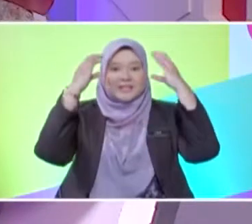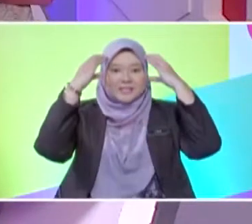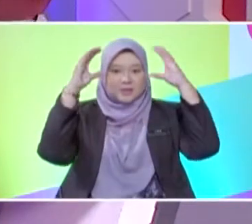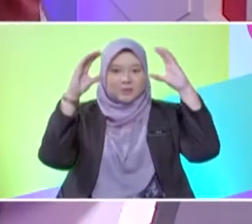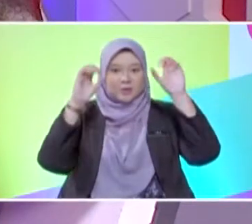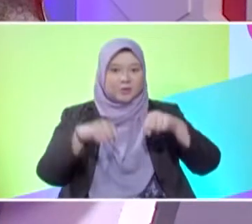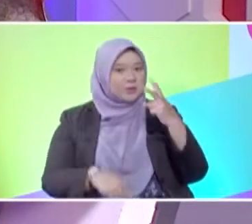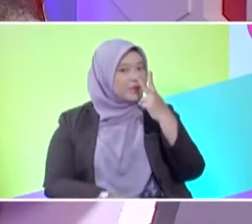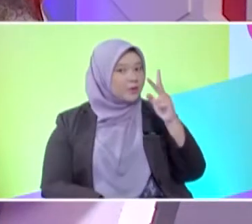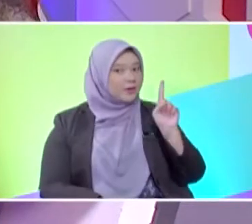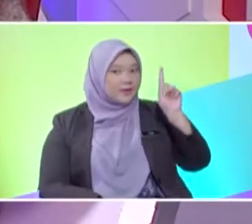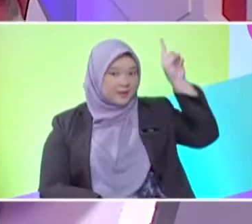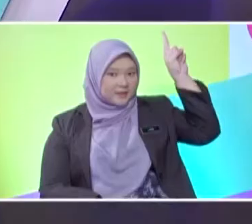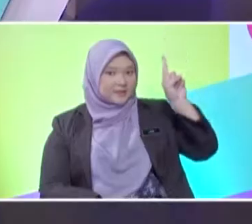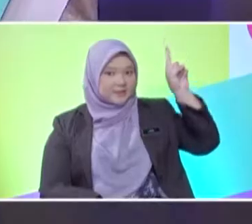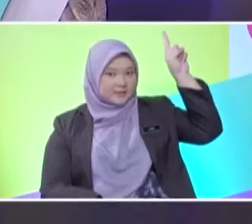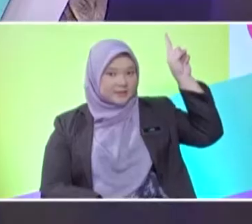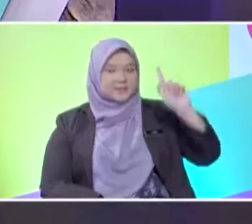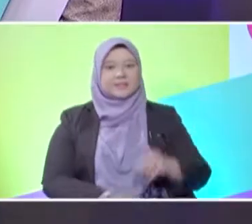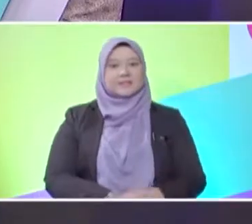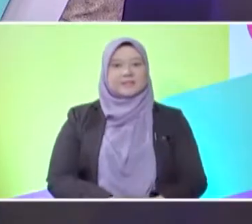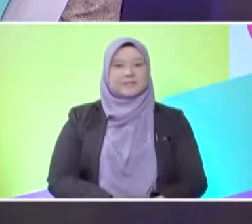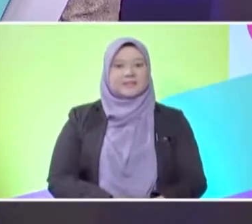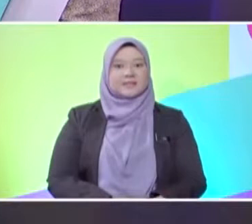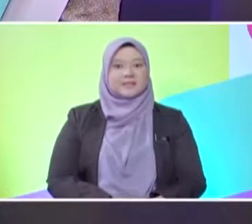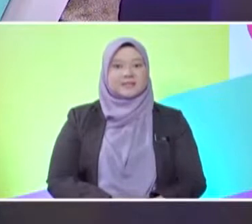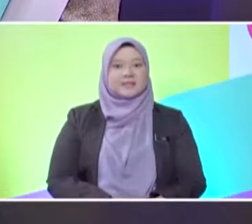seri kita butuh